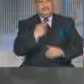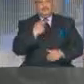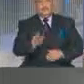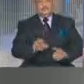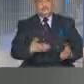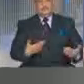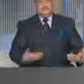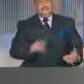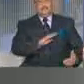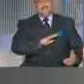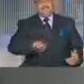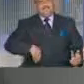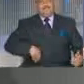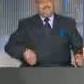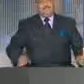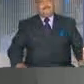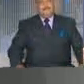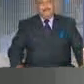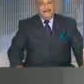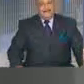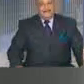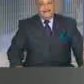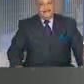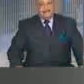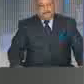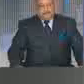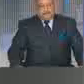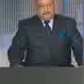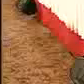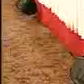بهذا نصل لختام هذه النشرة، وإليكم تذكيرا بعناوينها.